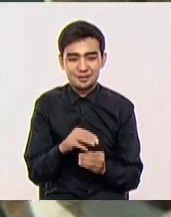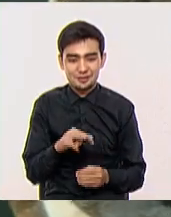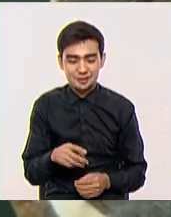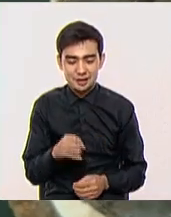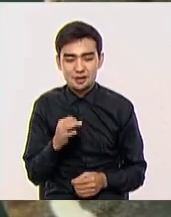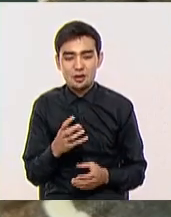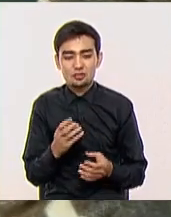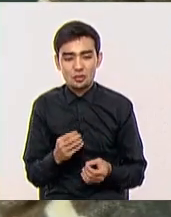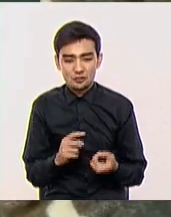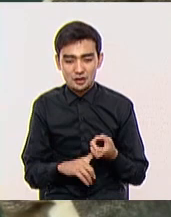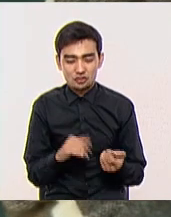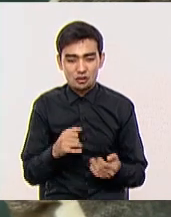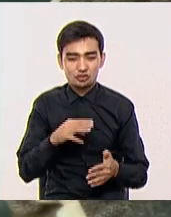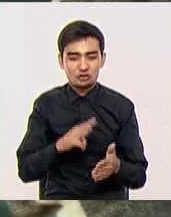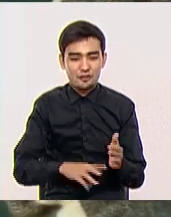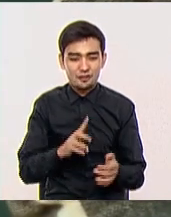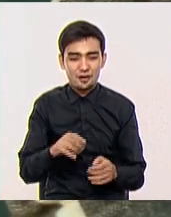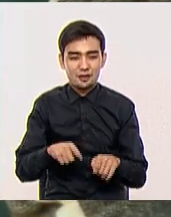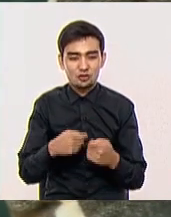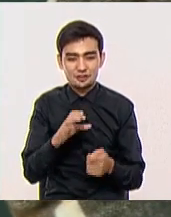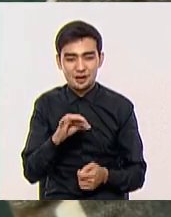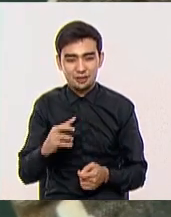15315. Также актуальный сейчас штраф за нарушение